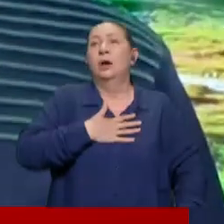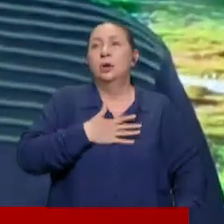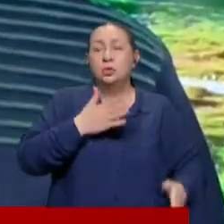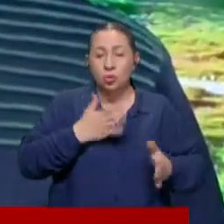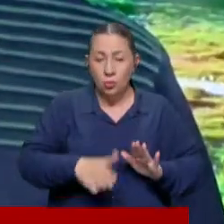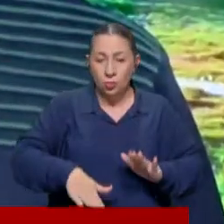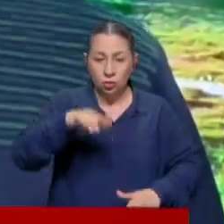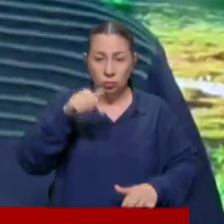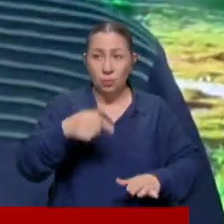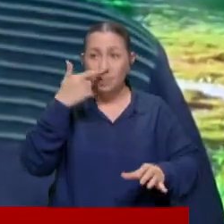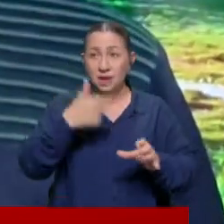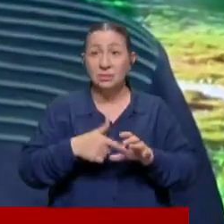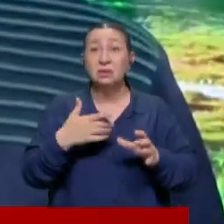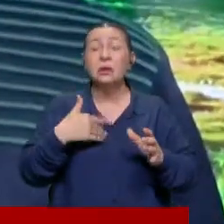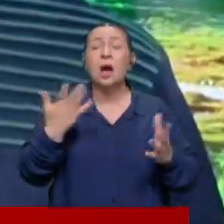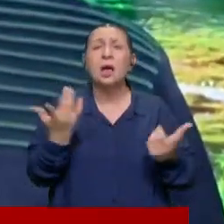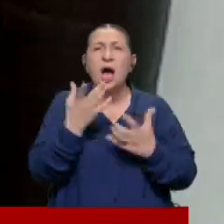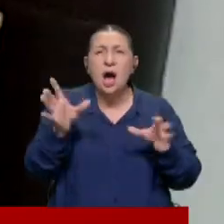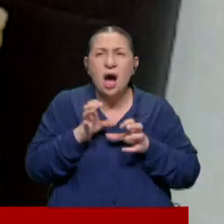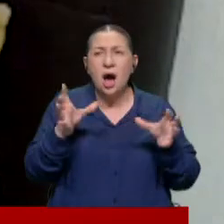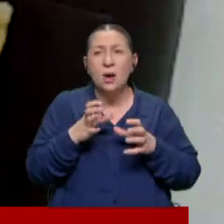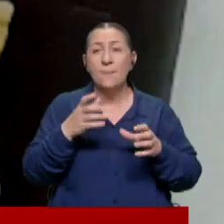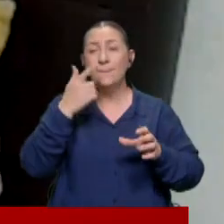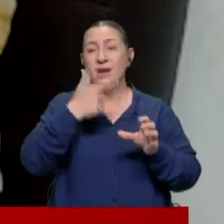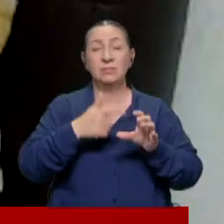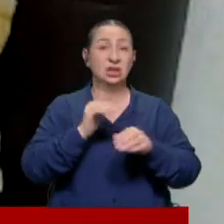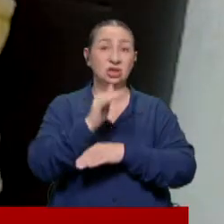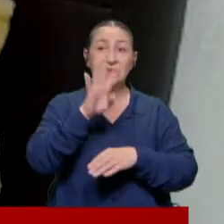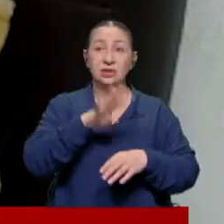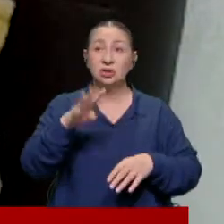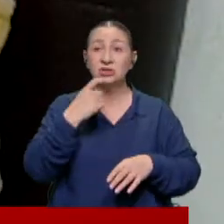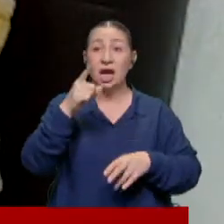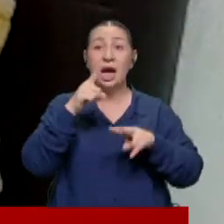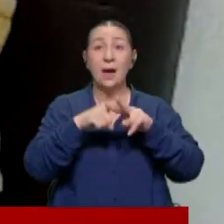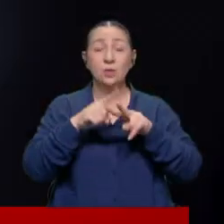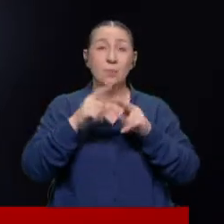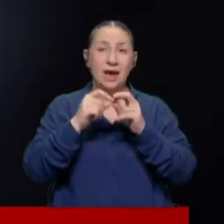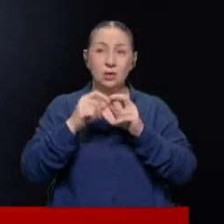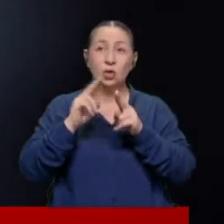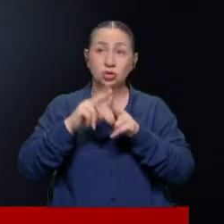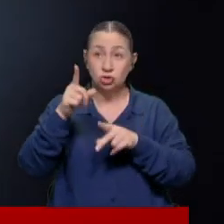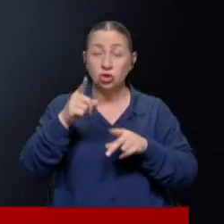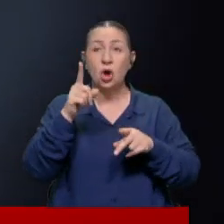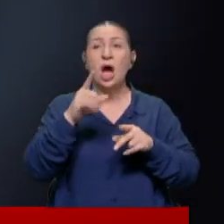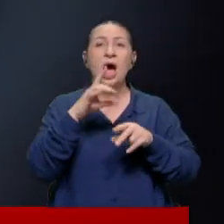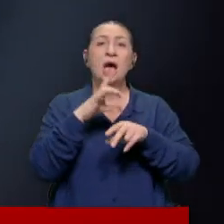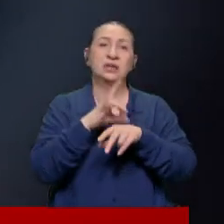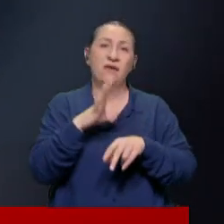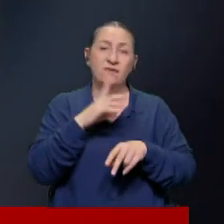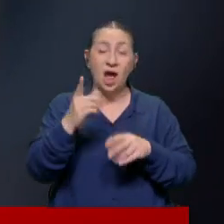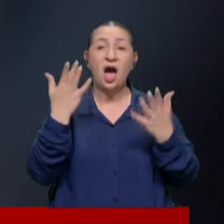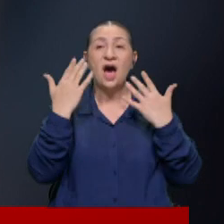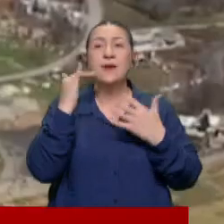Doğup büyüdüğüm bu şehirde dayanılmaz ağrılar yaşıyorum. Batman'da yaşayan 44 yaşındaki Abdülbari Koç orak hücreli anemi hastası.